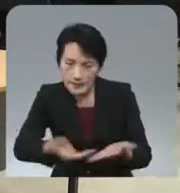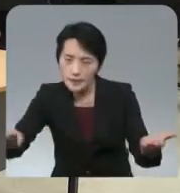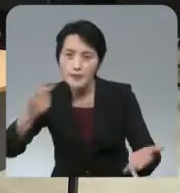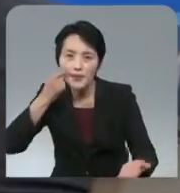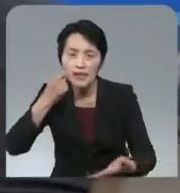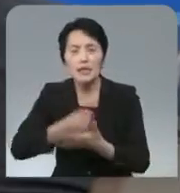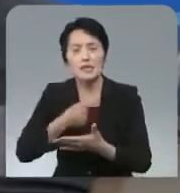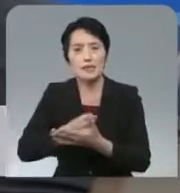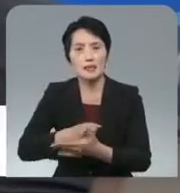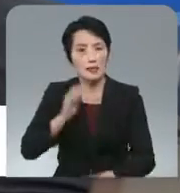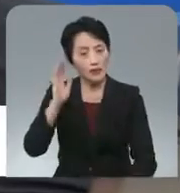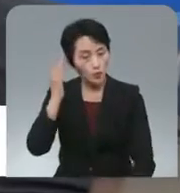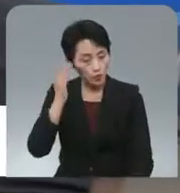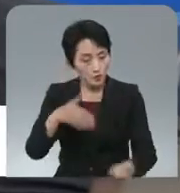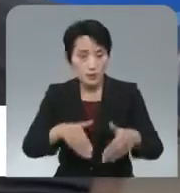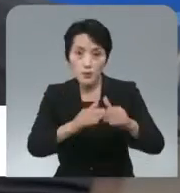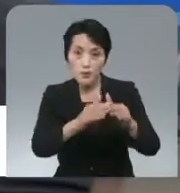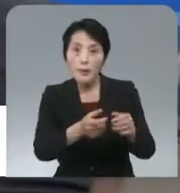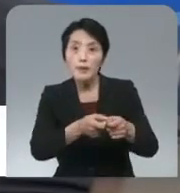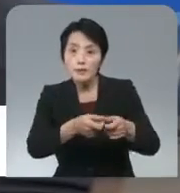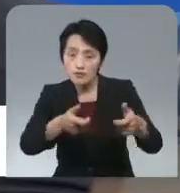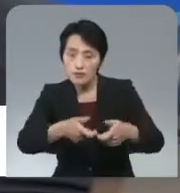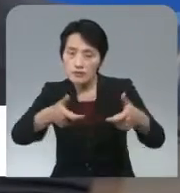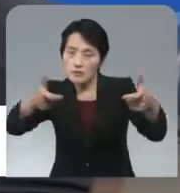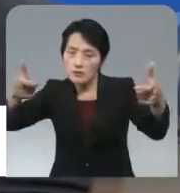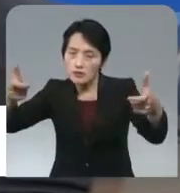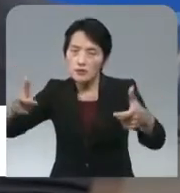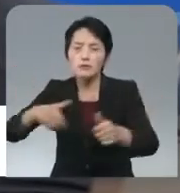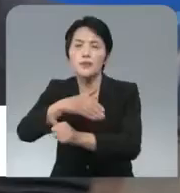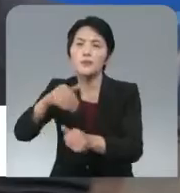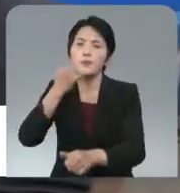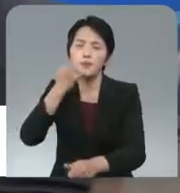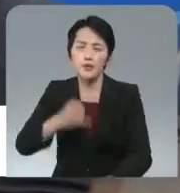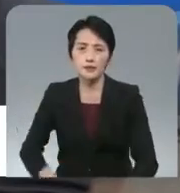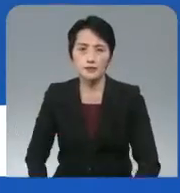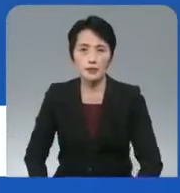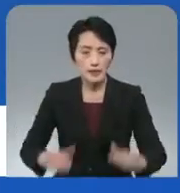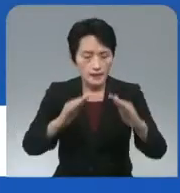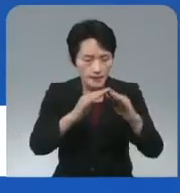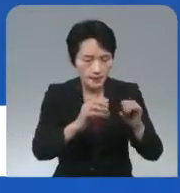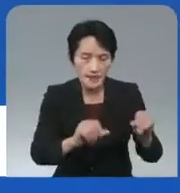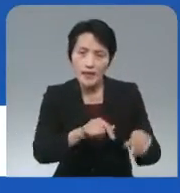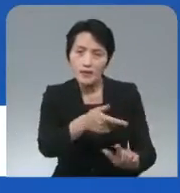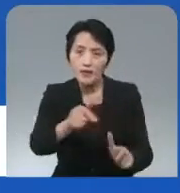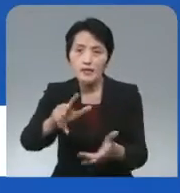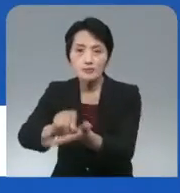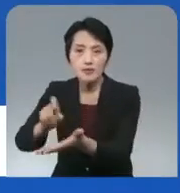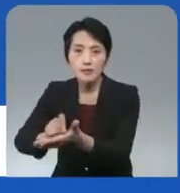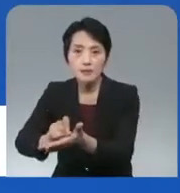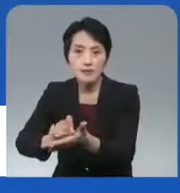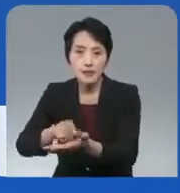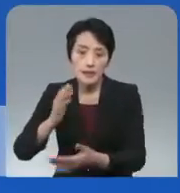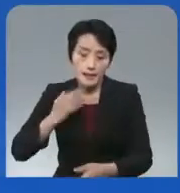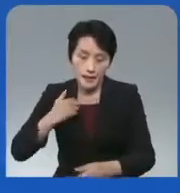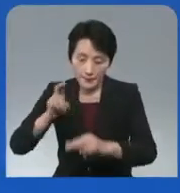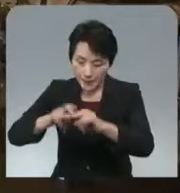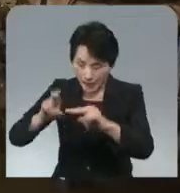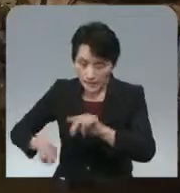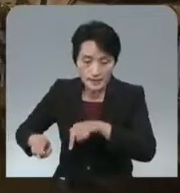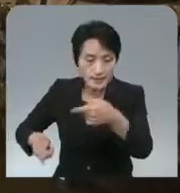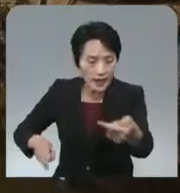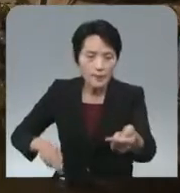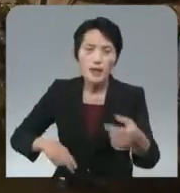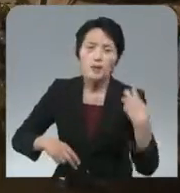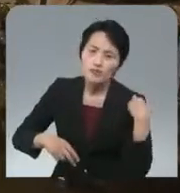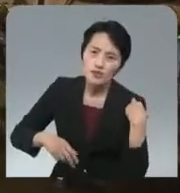寅在任期还剩三个月之际，接受了世界七大通讯社的联合书面采访。文在寅表示，房